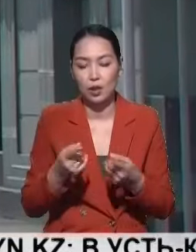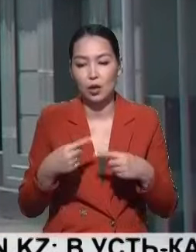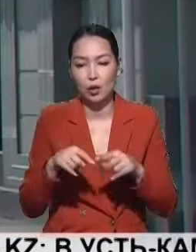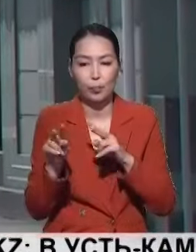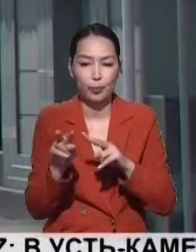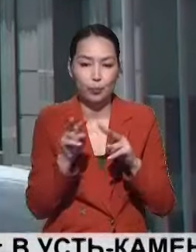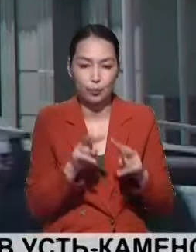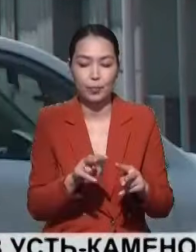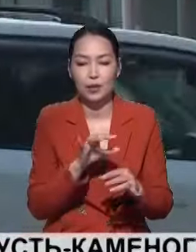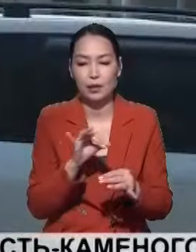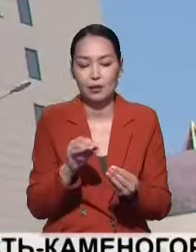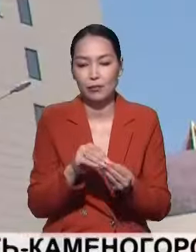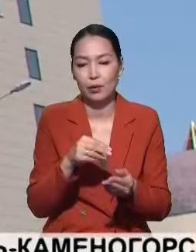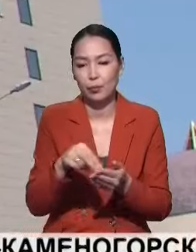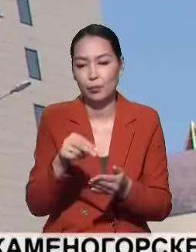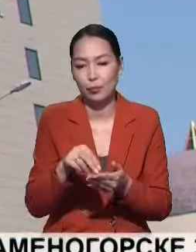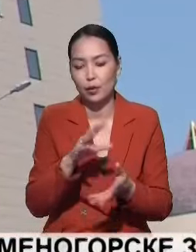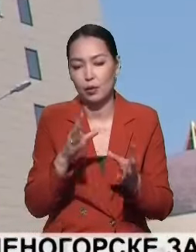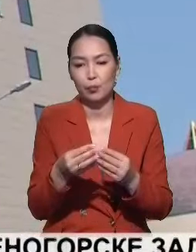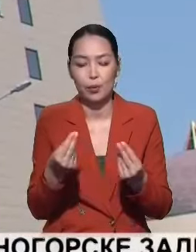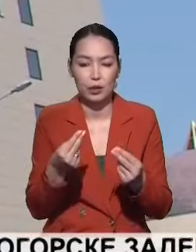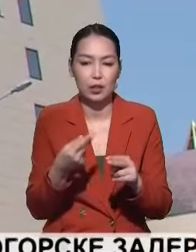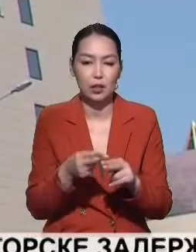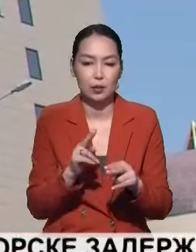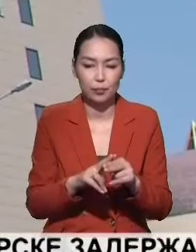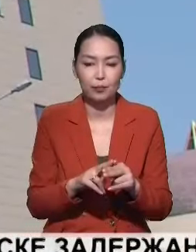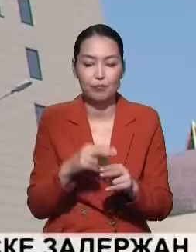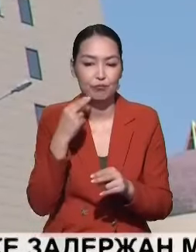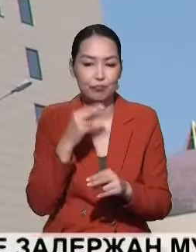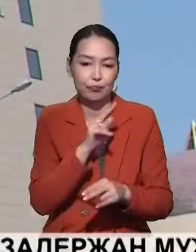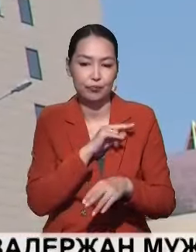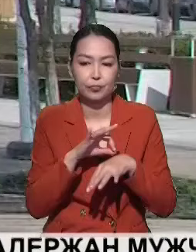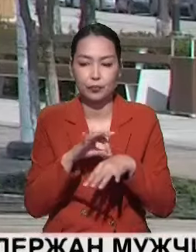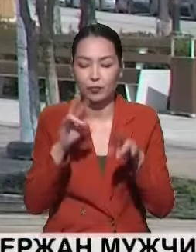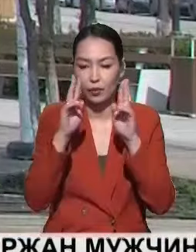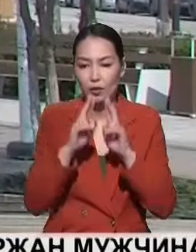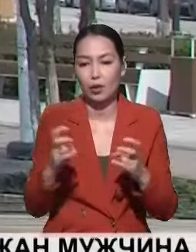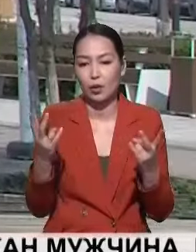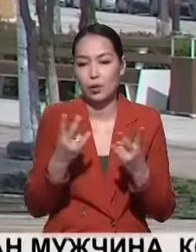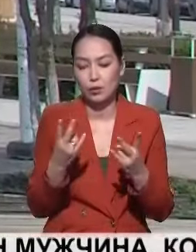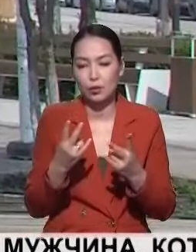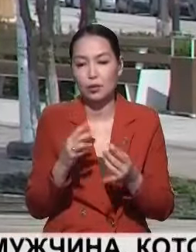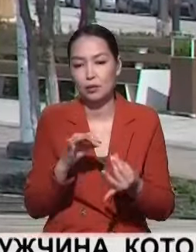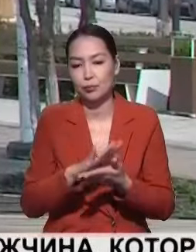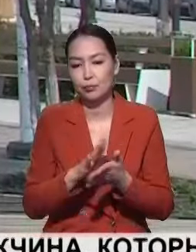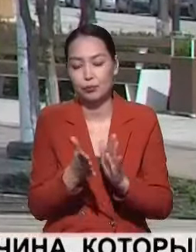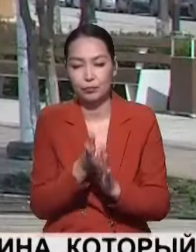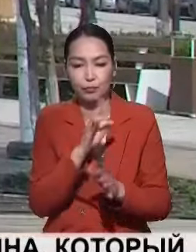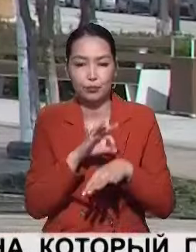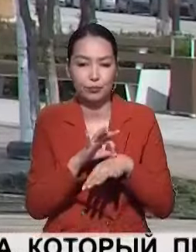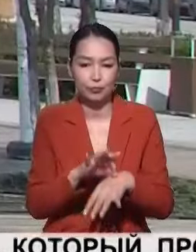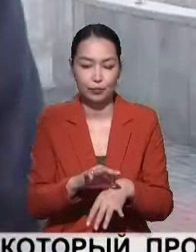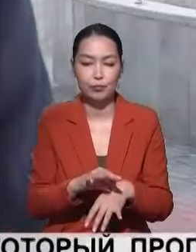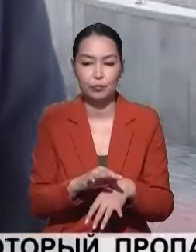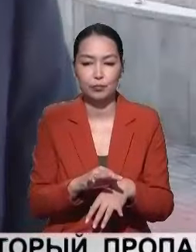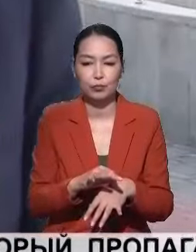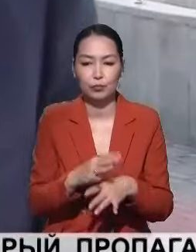усилит ответственность поставщиков за срыв сроков и ненадлежащее качество работ. Также появятся EPS-контракты, работы строительства под